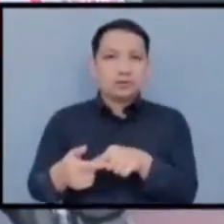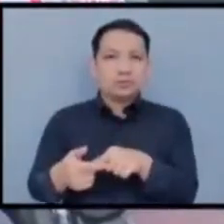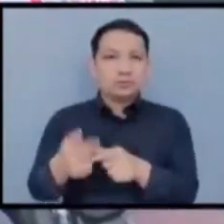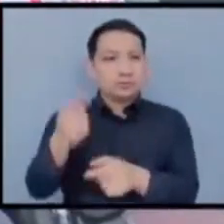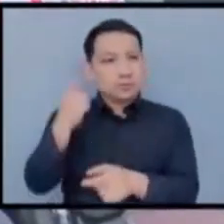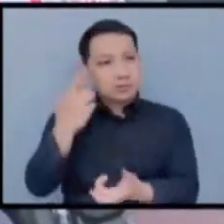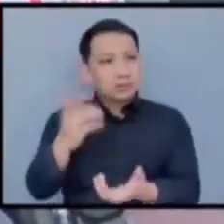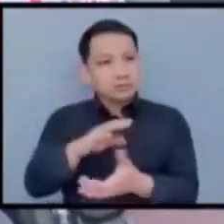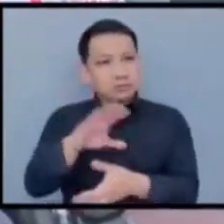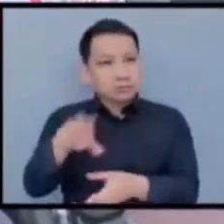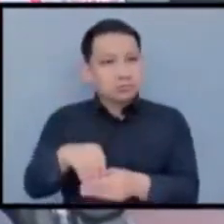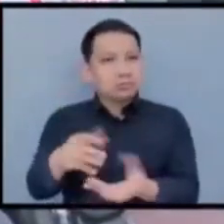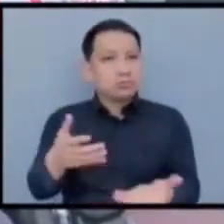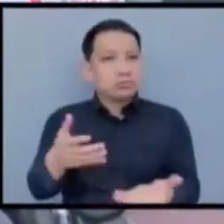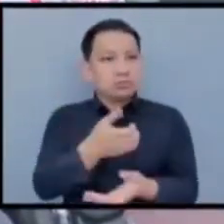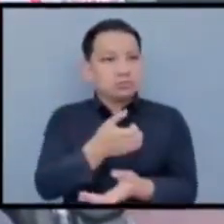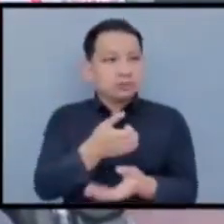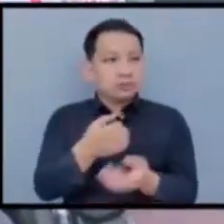may custody